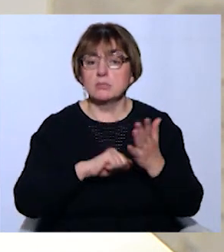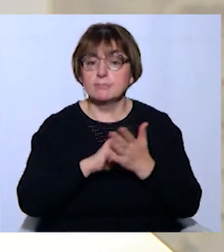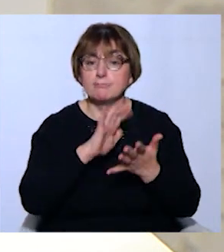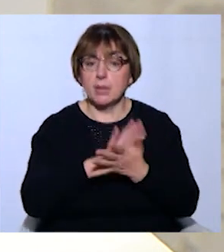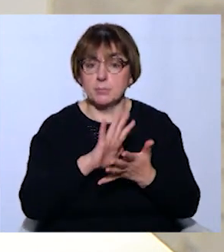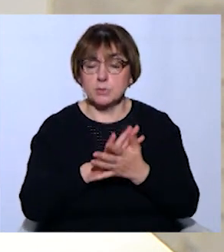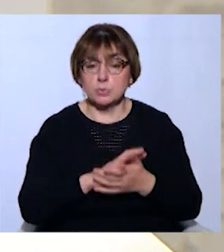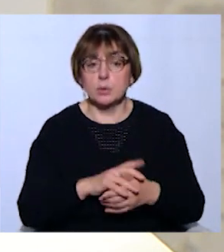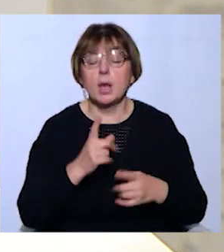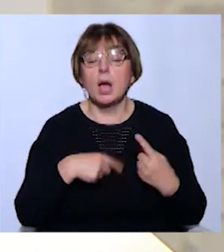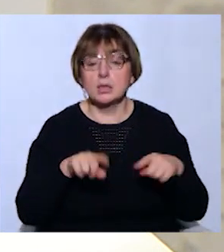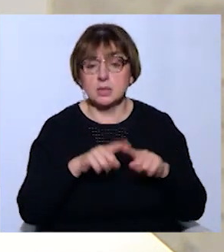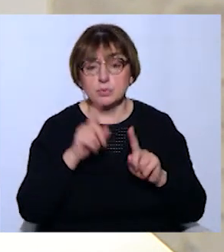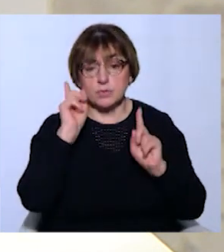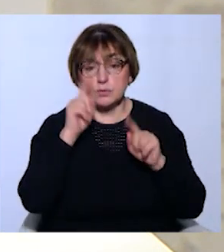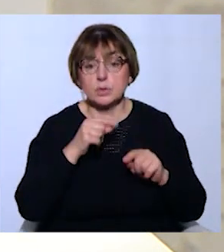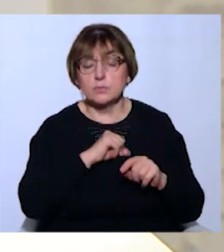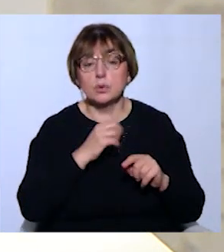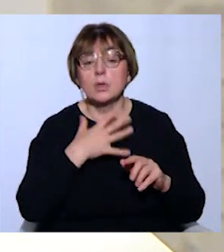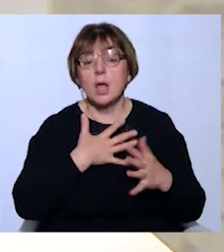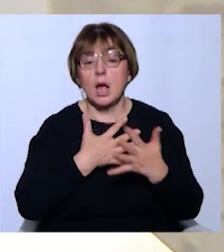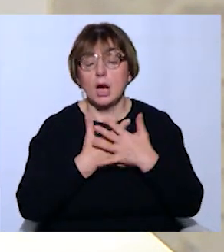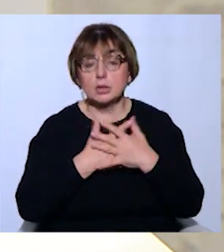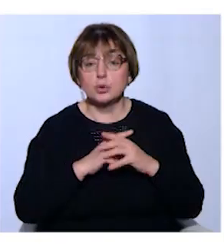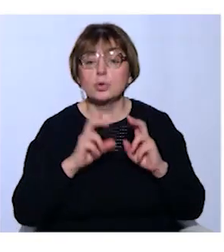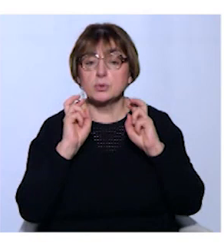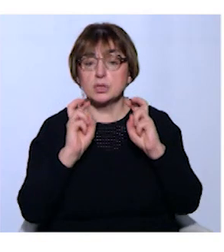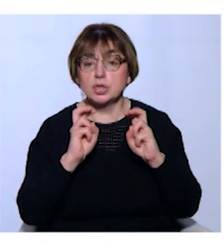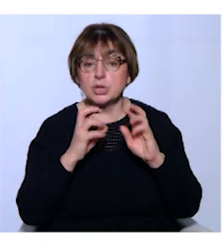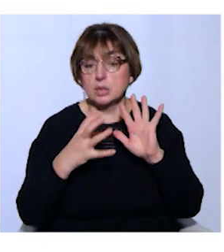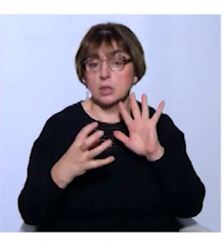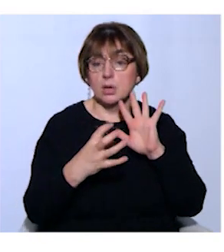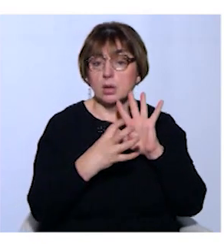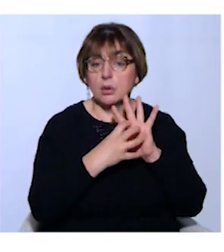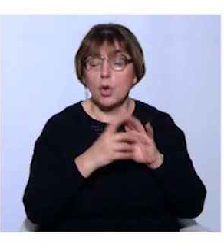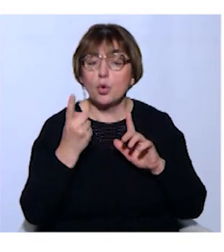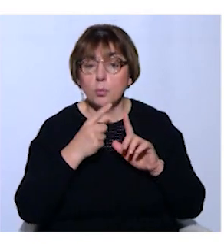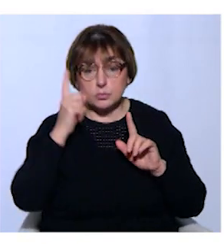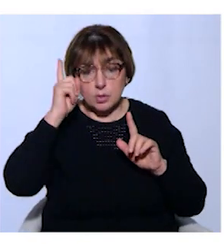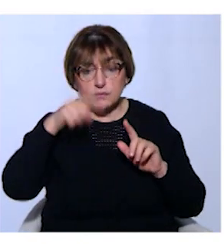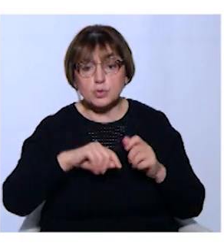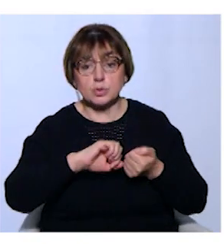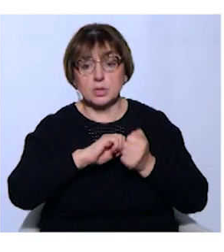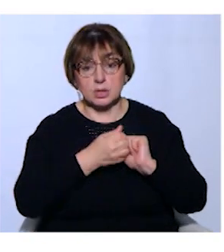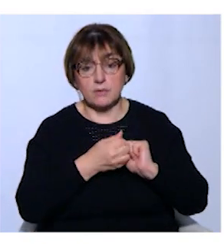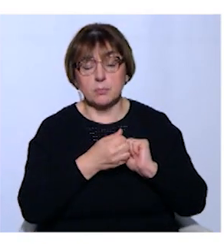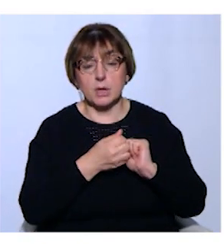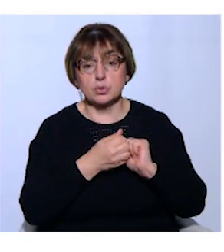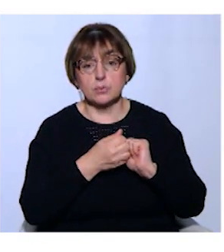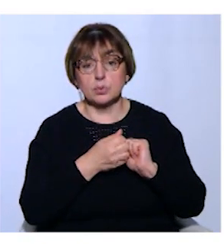ცუდია. ასევე ჩვენ გავეცანით რადიოაქტიურობის ნიშანს, რომელიც აუცილებლად უნდა გვახსოვდეს, დავიმახსოვროთ